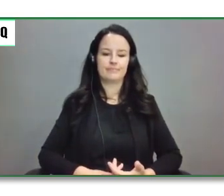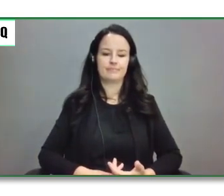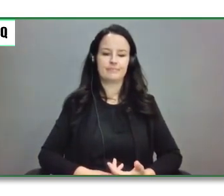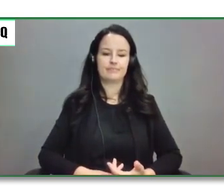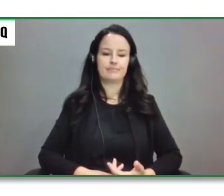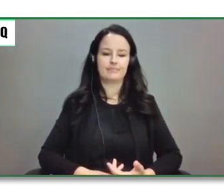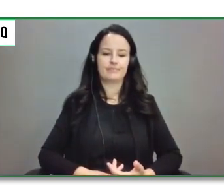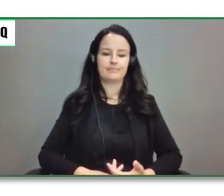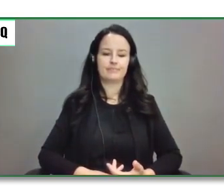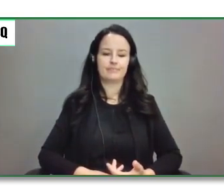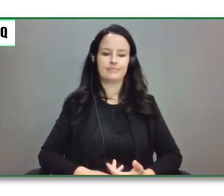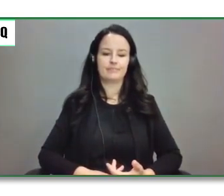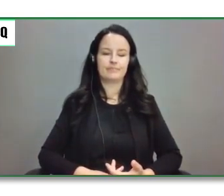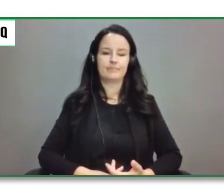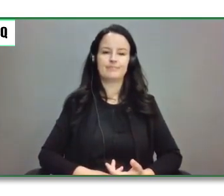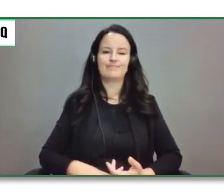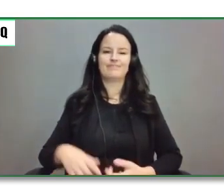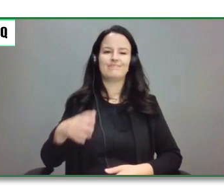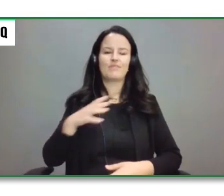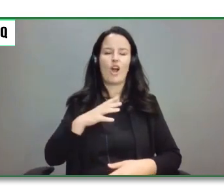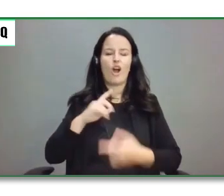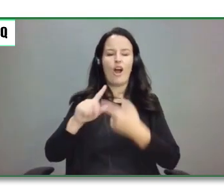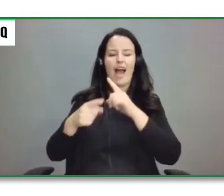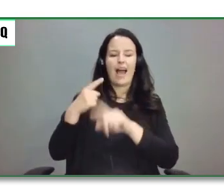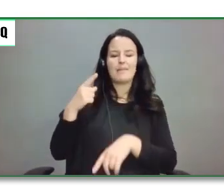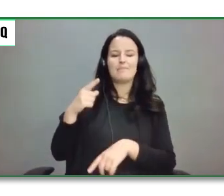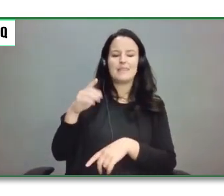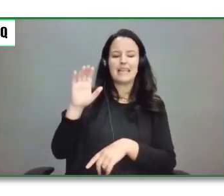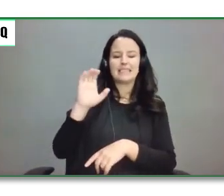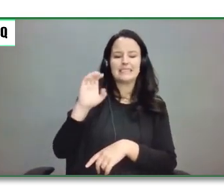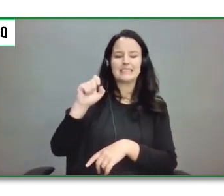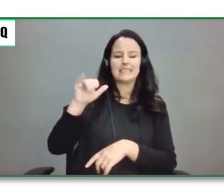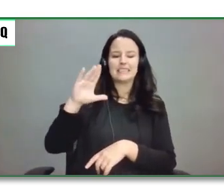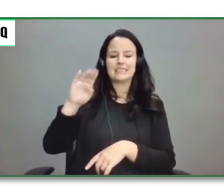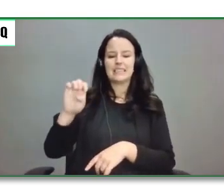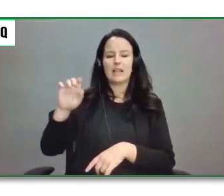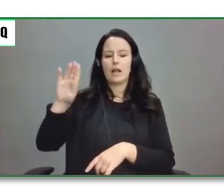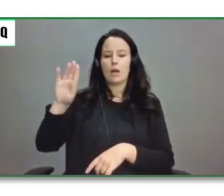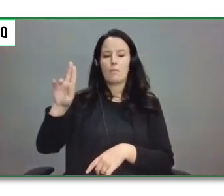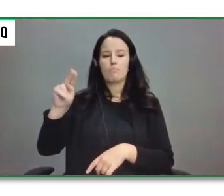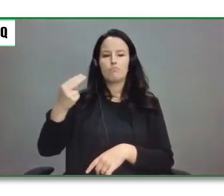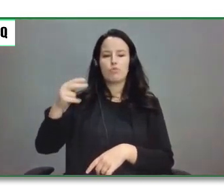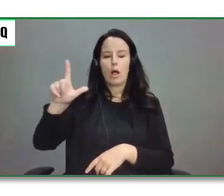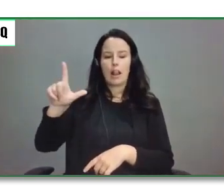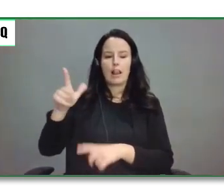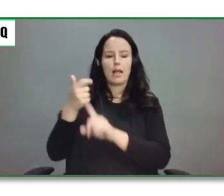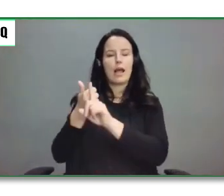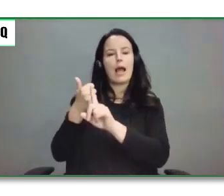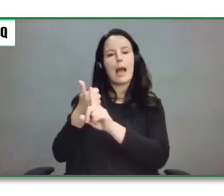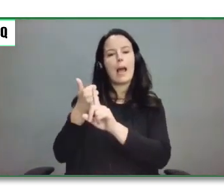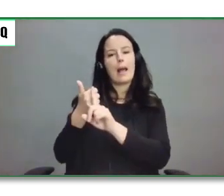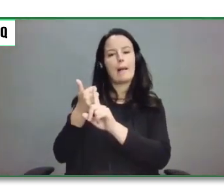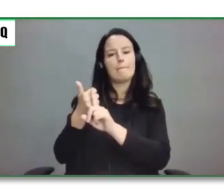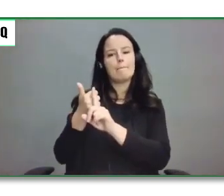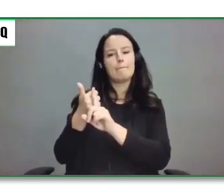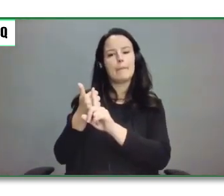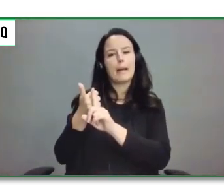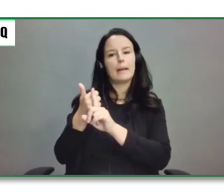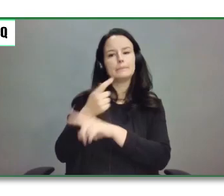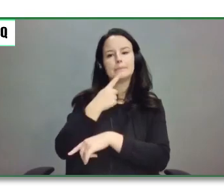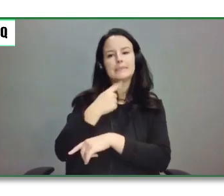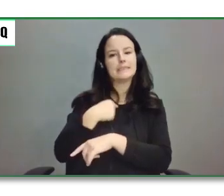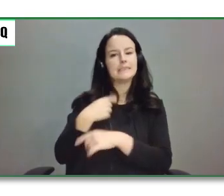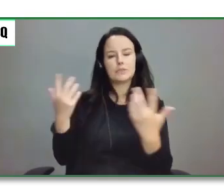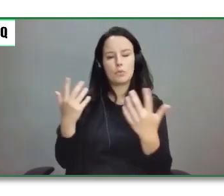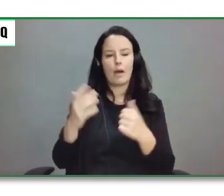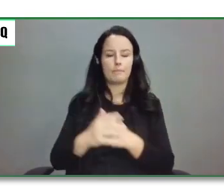A quote from my friend Cecile Bull. When one has been pushed to Alors, the mon ami Cécile Bull a dit,